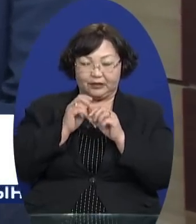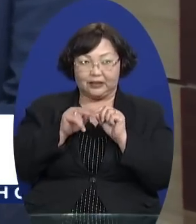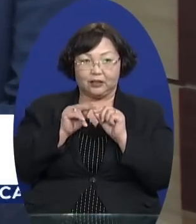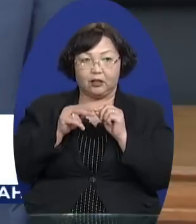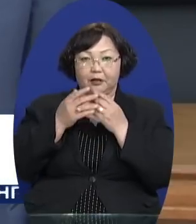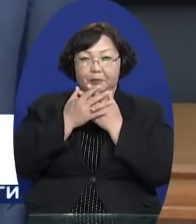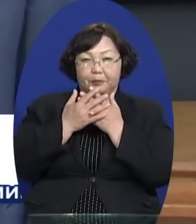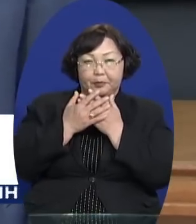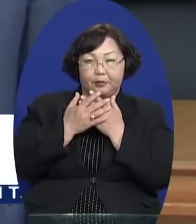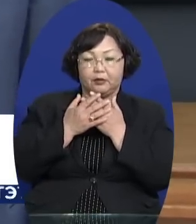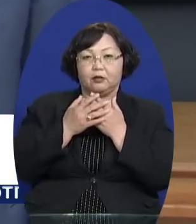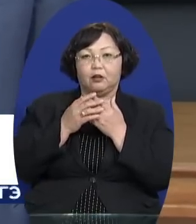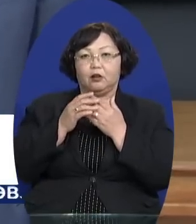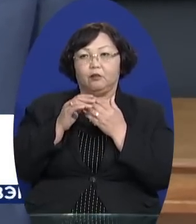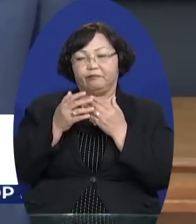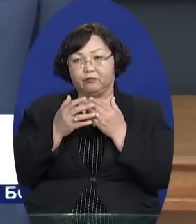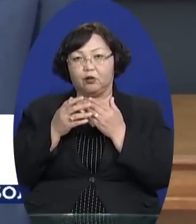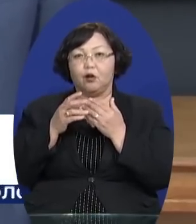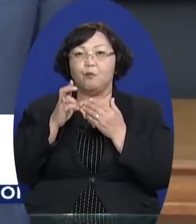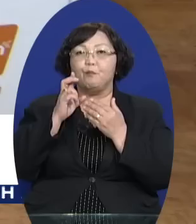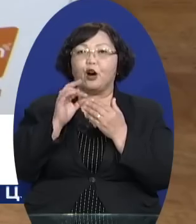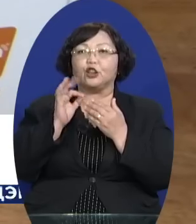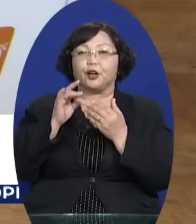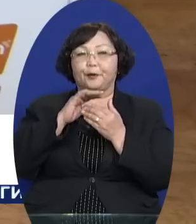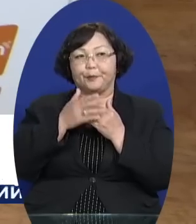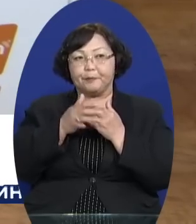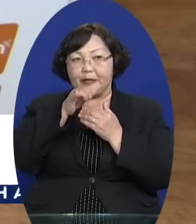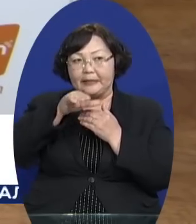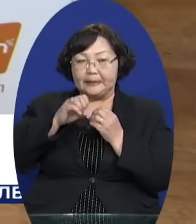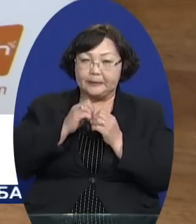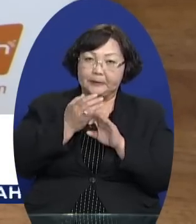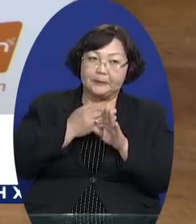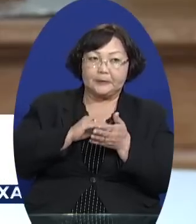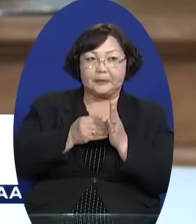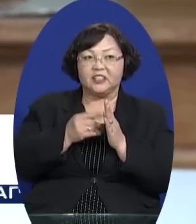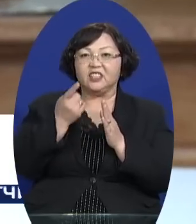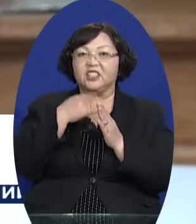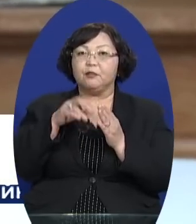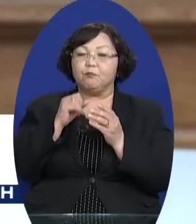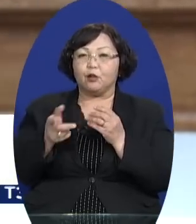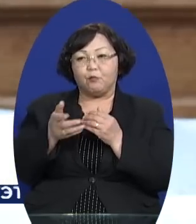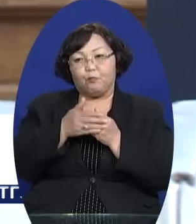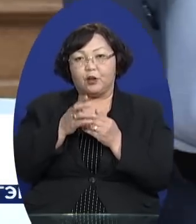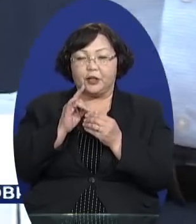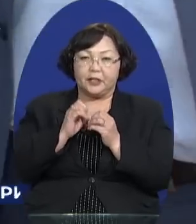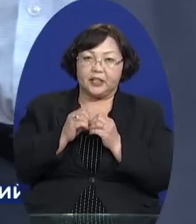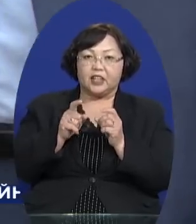ховхрол, нүдний хавдар үүсгэврийг оншлох, болрын мэс заслыг төлөвлөх, хиймэл болрын химжилт хийх зэрэг олон давуу талтай